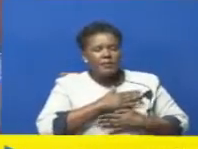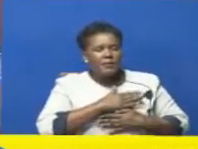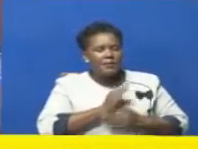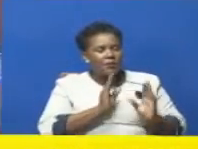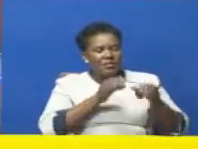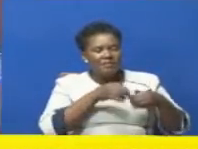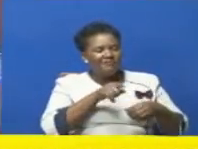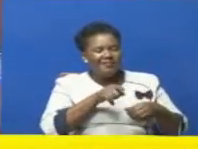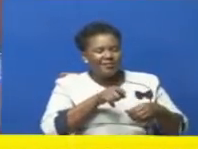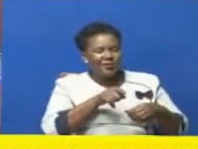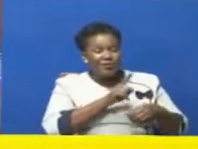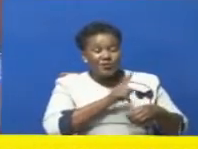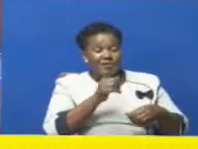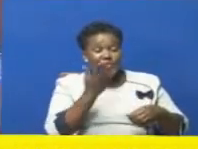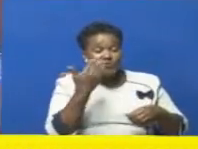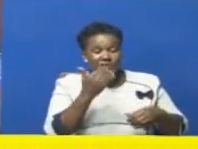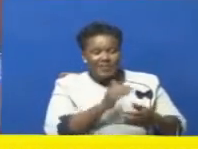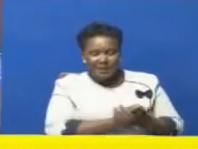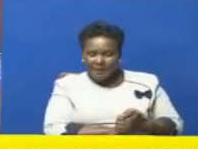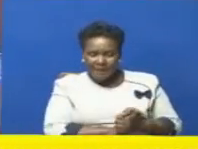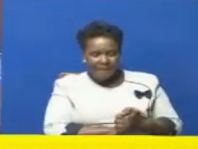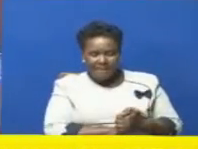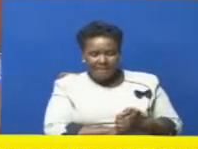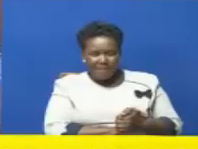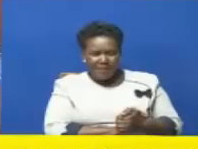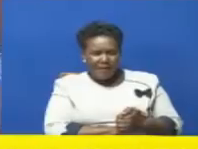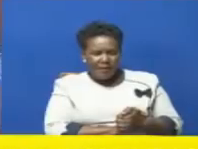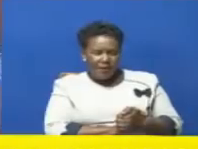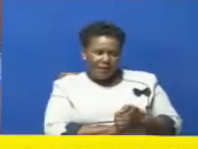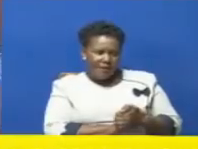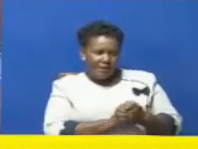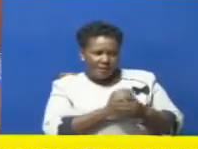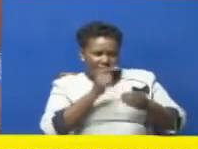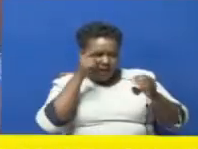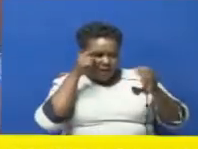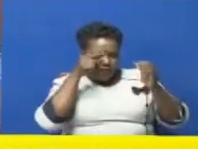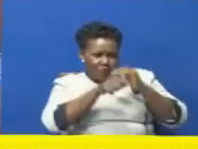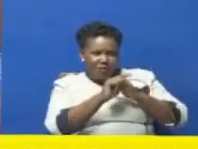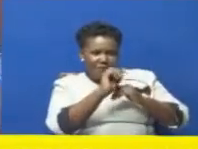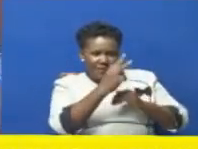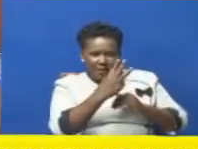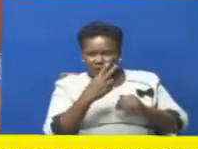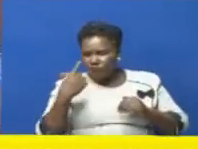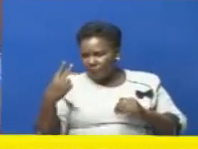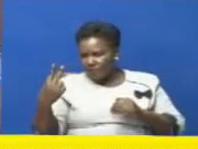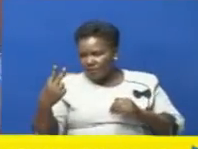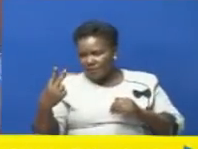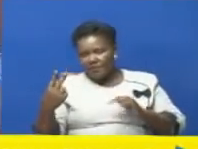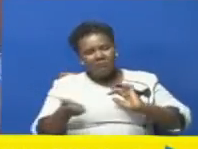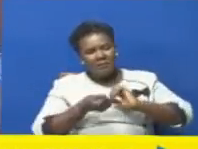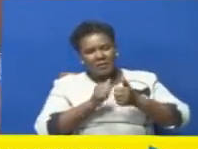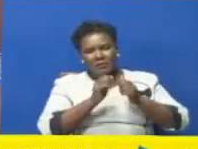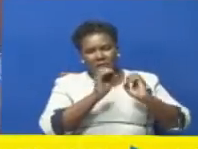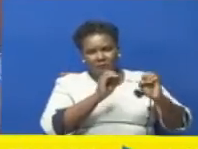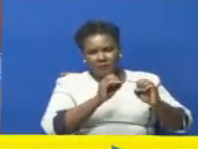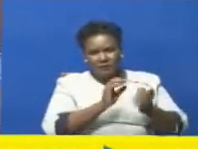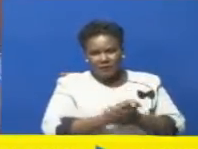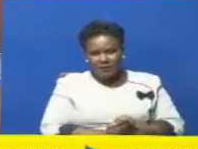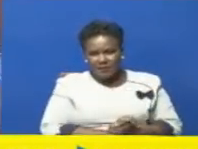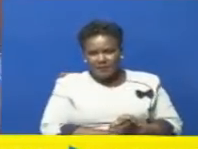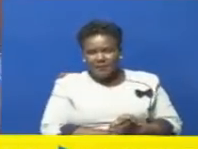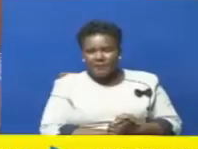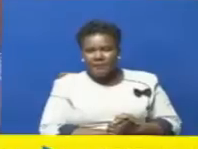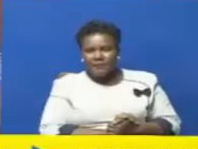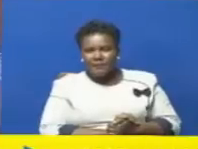kubwa sana. Unajua kifungwa 3-2. Tulikufunga la tatu mwishoni kwa sababu hata Ubelgiji walifungwa hivyo na Ufaransa na mpira